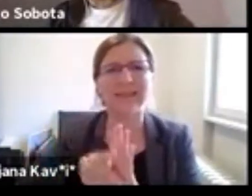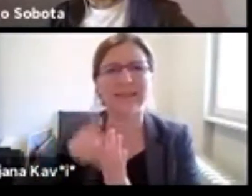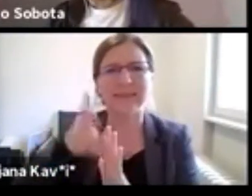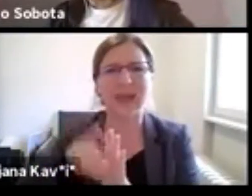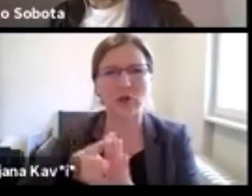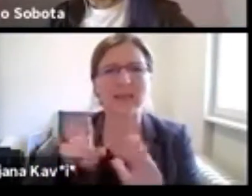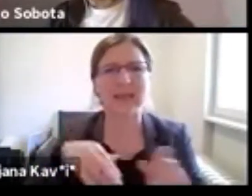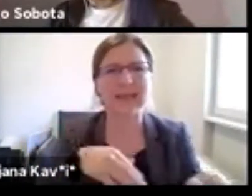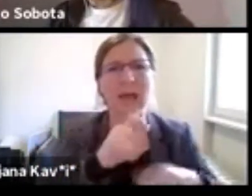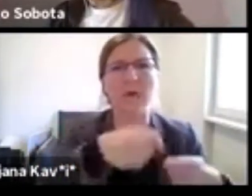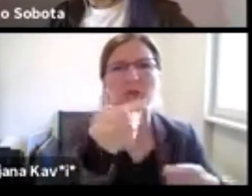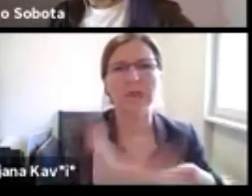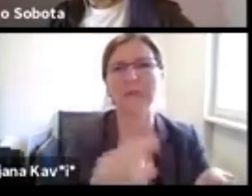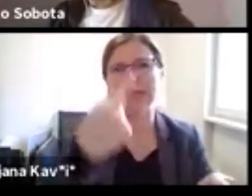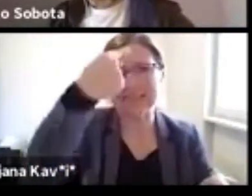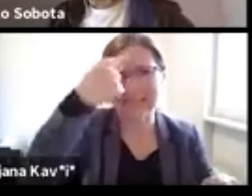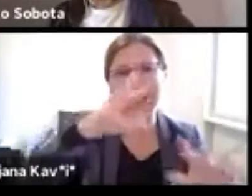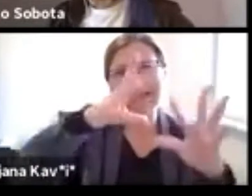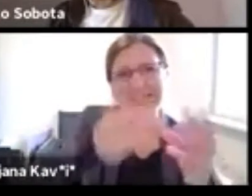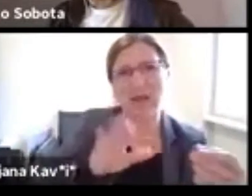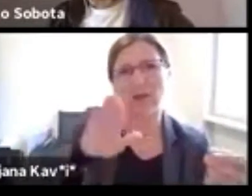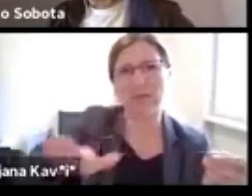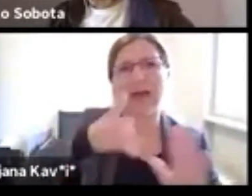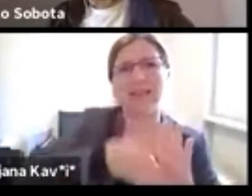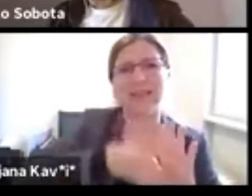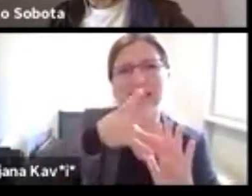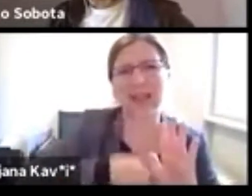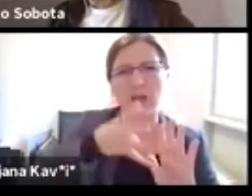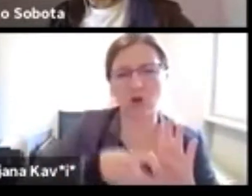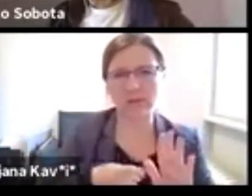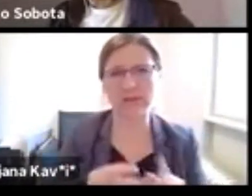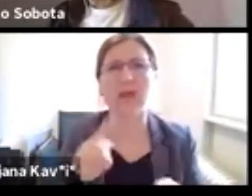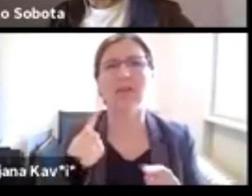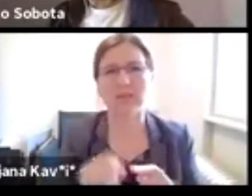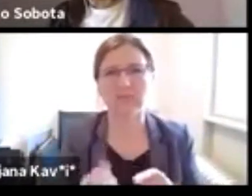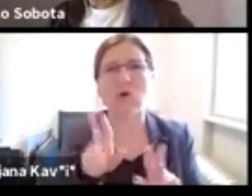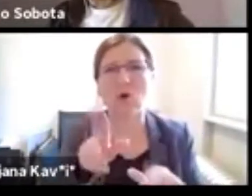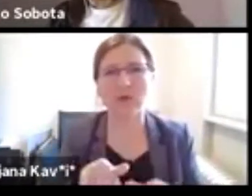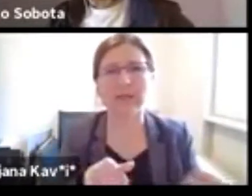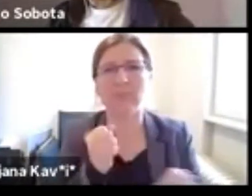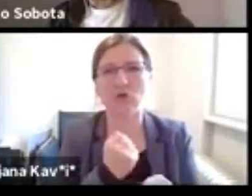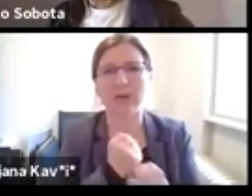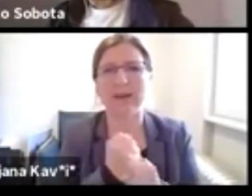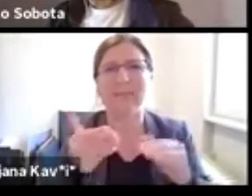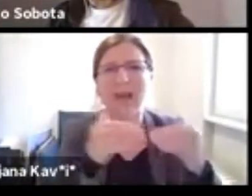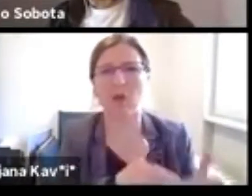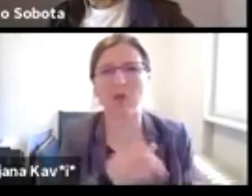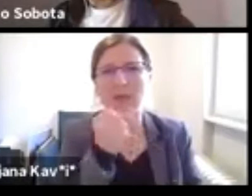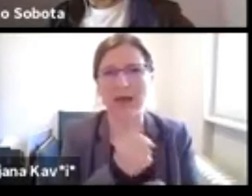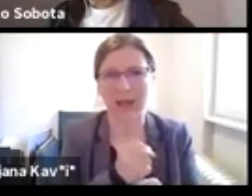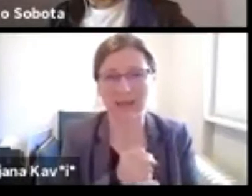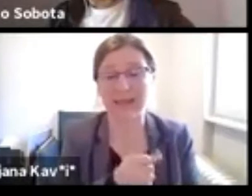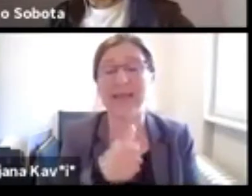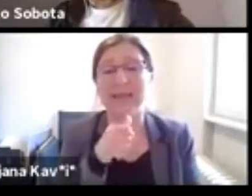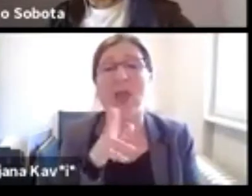da ga sad upoznaju, kako bi im se maksimalno omogućio rad na siguran način. Ako je moguće,